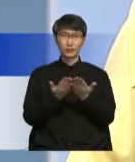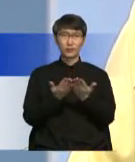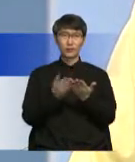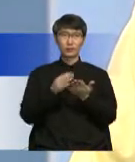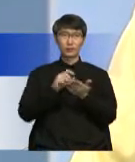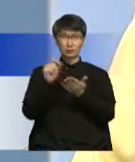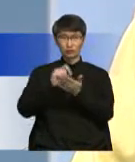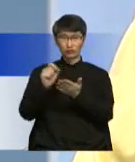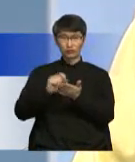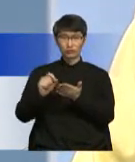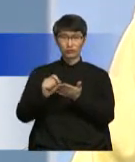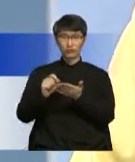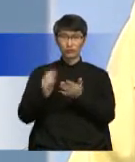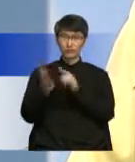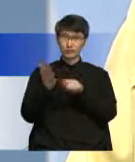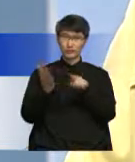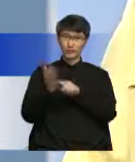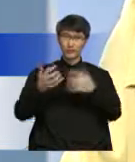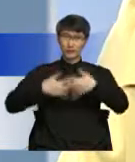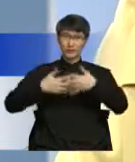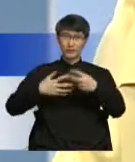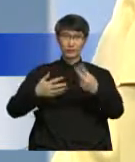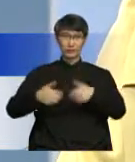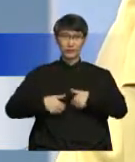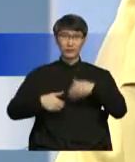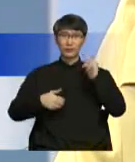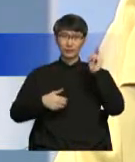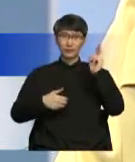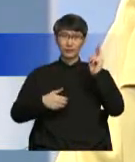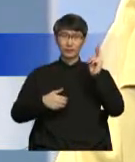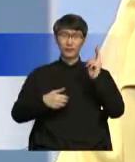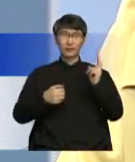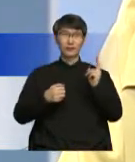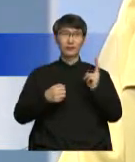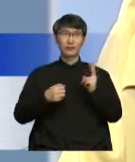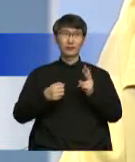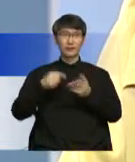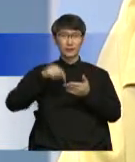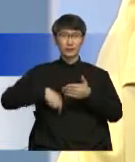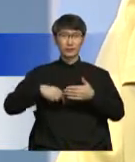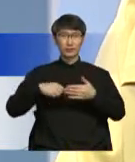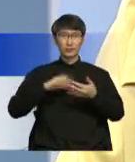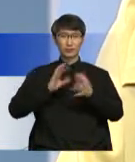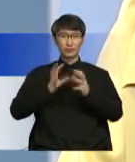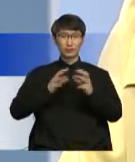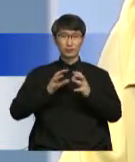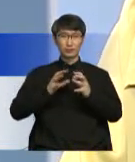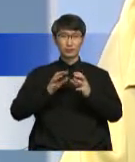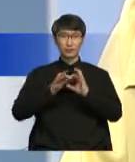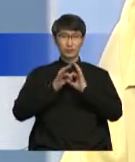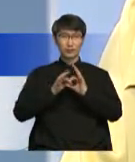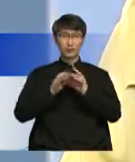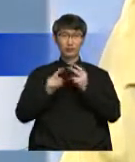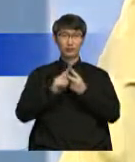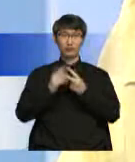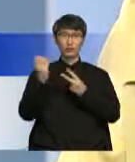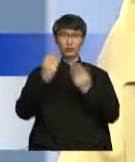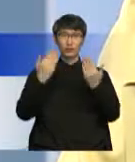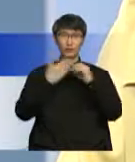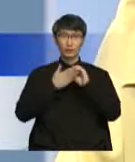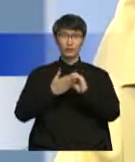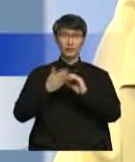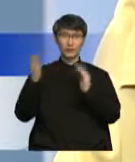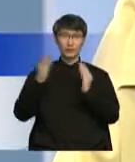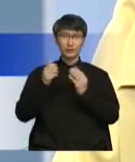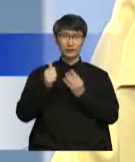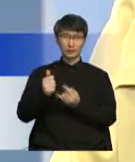상황에서 스마트 기기까지 필요하게 되었습니다. 우리는 깊은 논의를 거쳐서 중학교와 고등학교 입학생